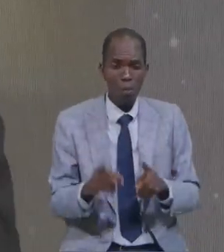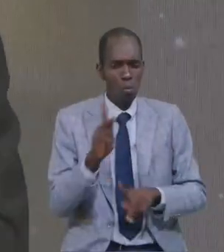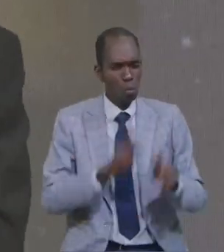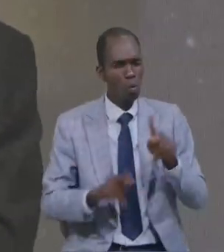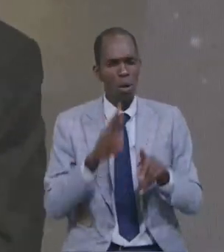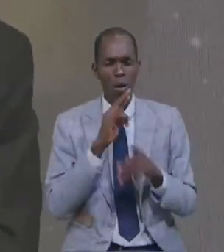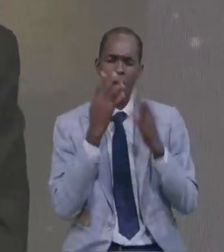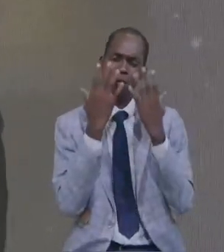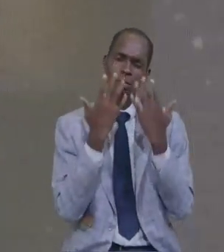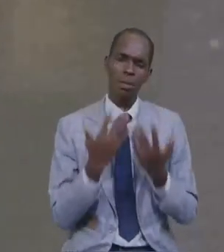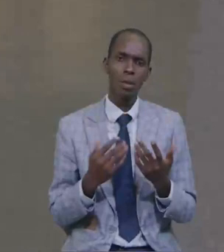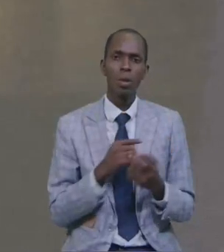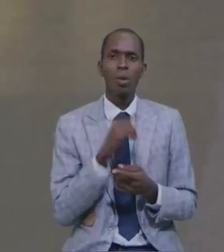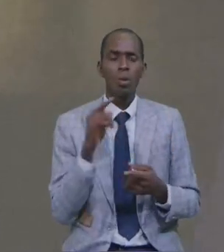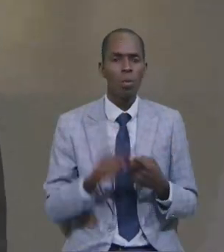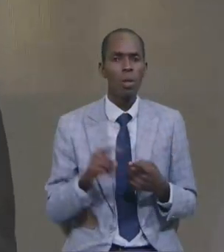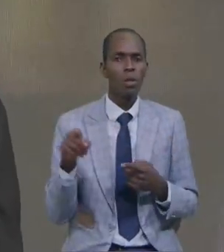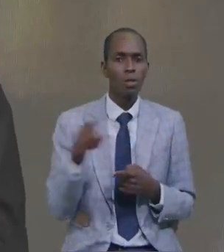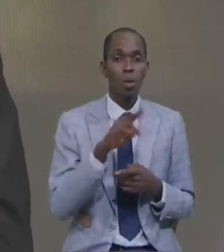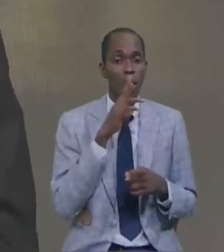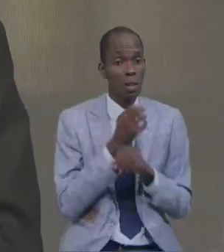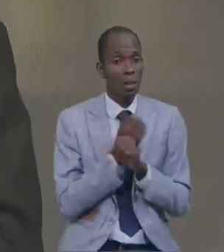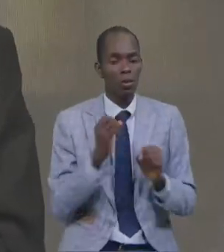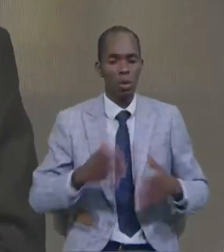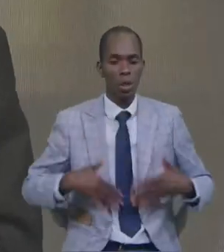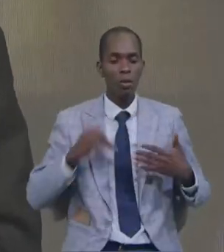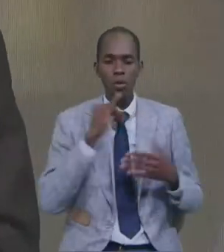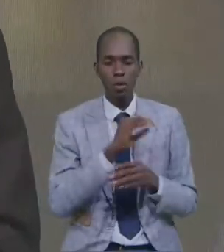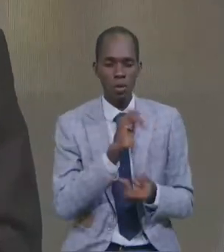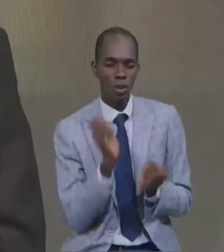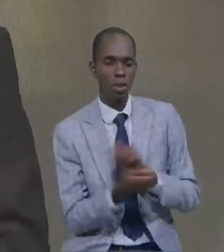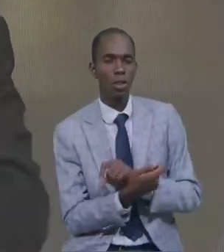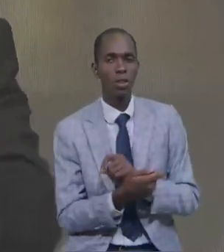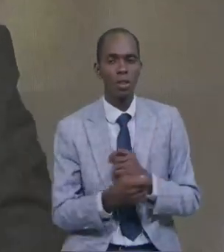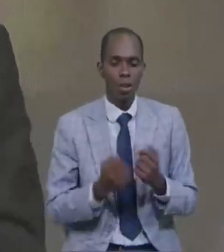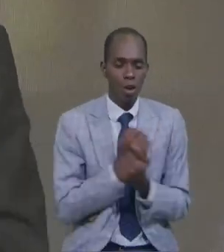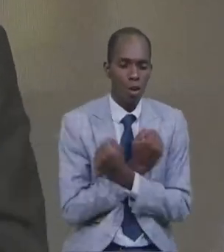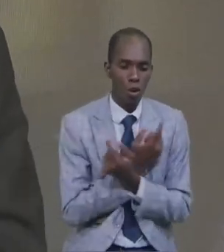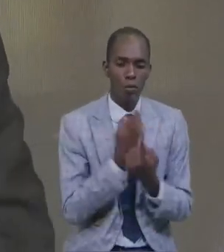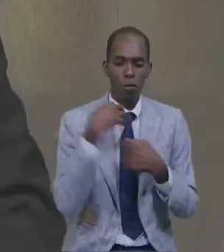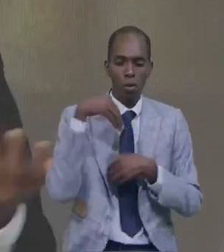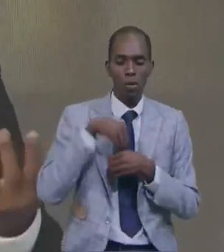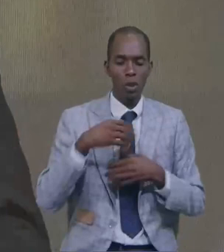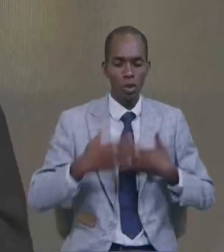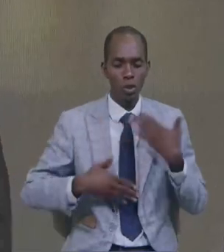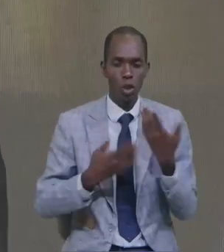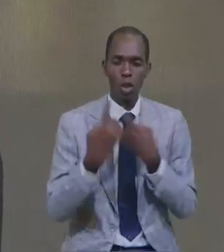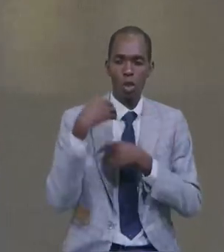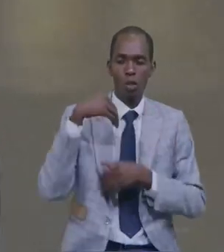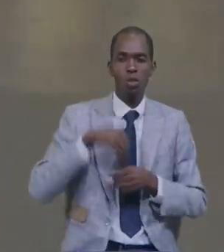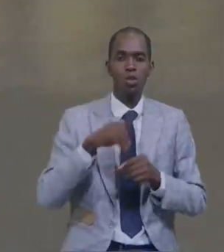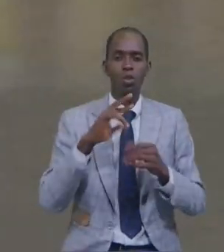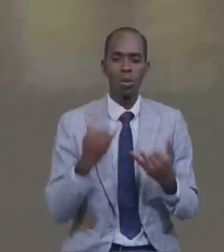Joie, tu as la paix de Dieu, la patience. Tu es capable